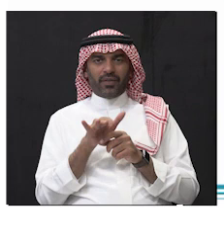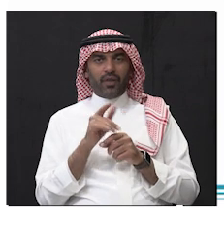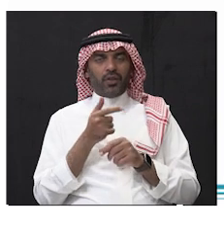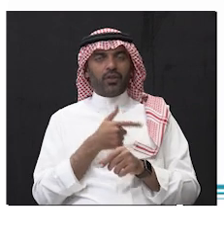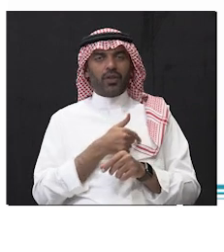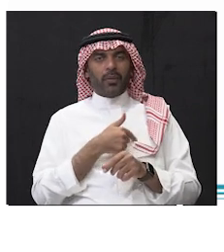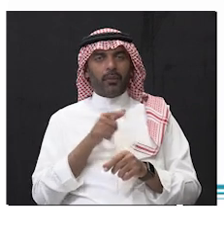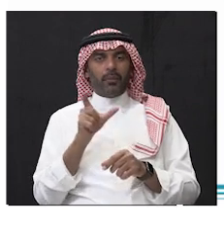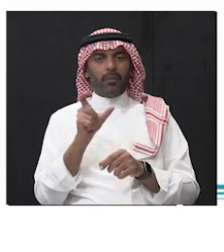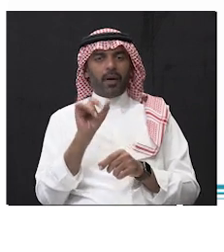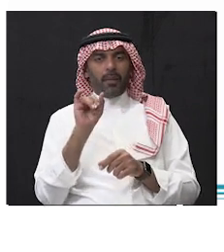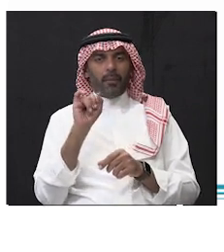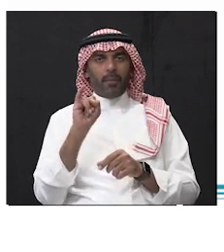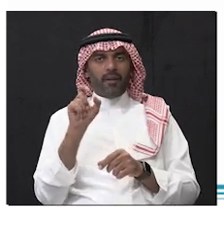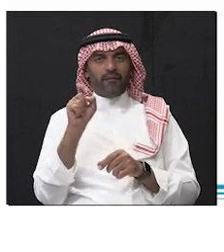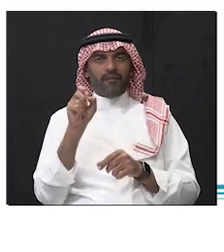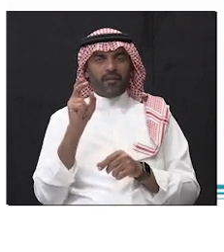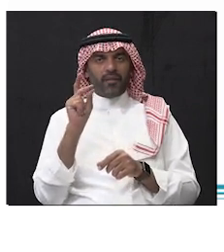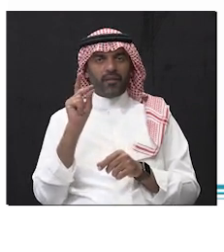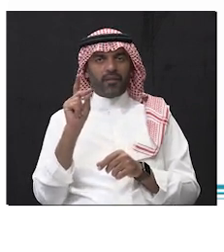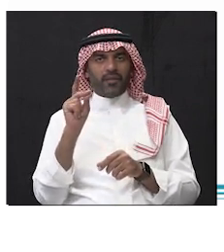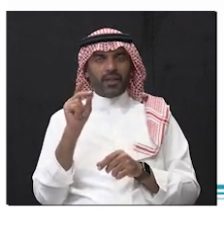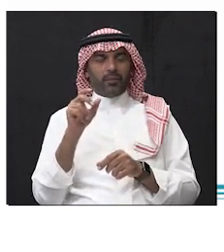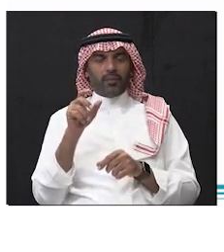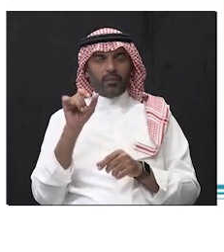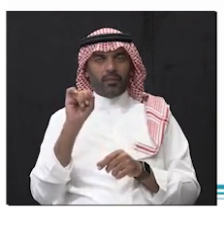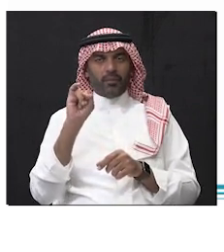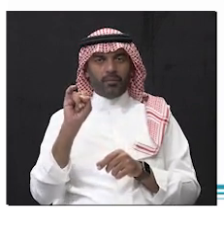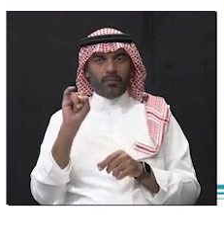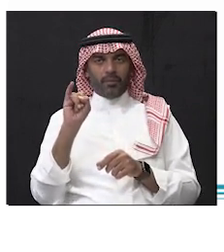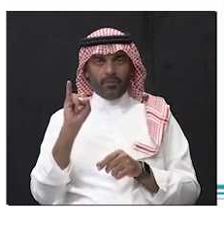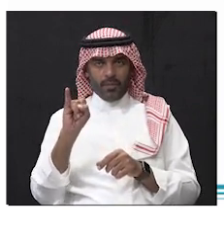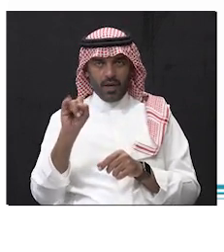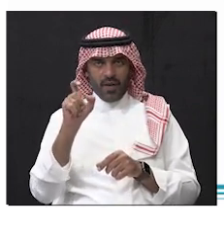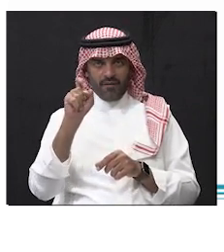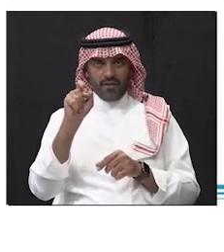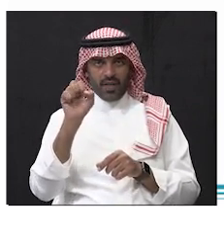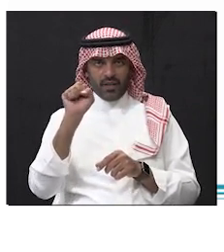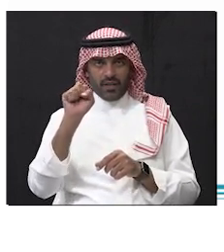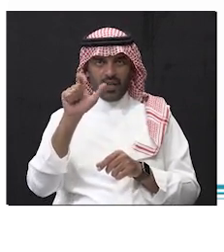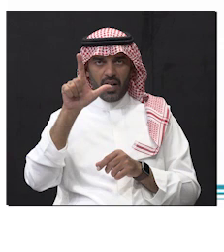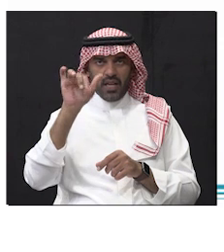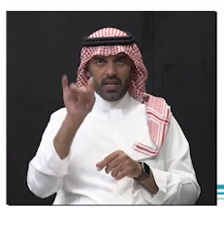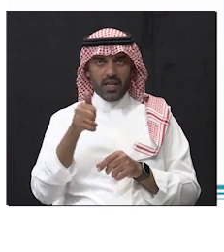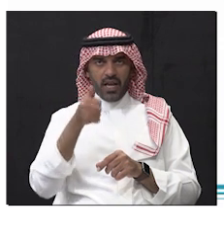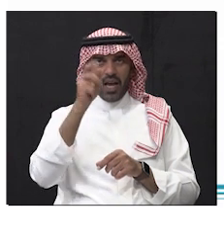لماذا سميت؟ لاحظ على الصور التي أمامك،